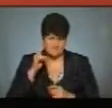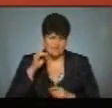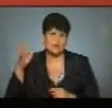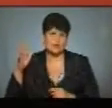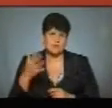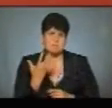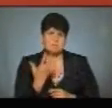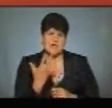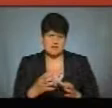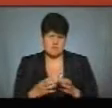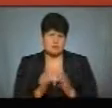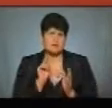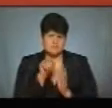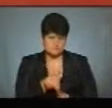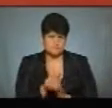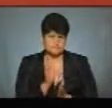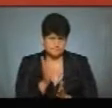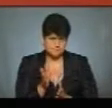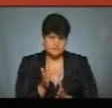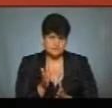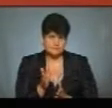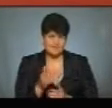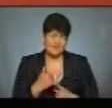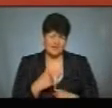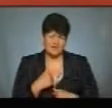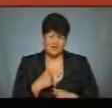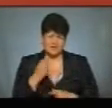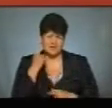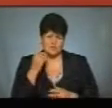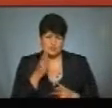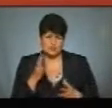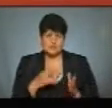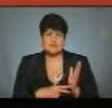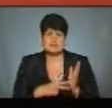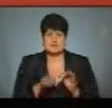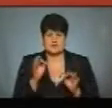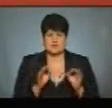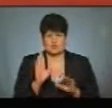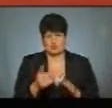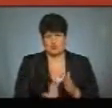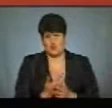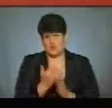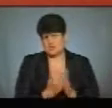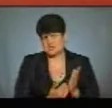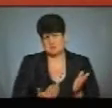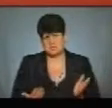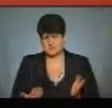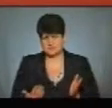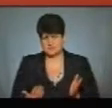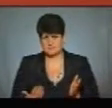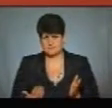досить відомі, тобто тих 5 партій, які проходять, я не зовсім впевнений, що аж на 70% в них будуть нові